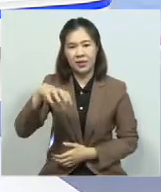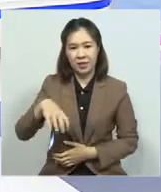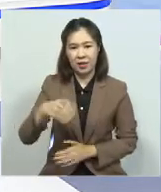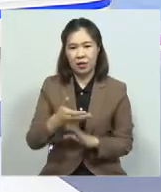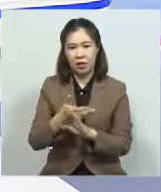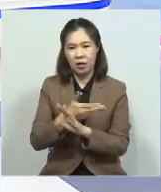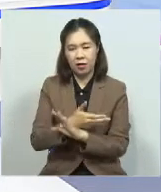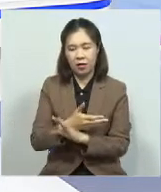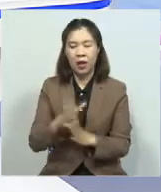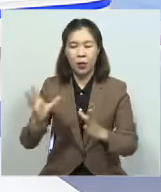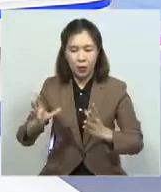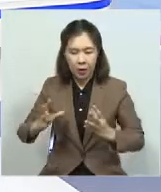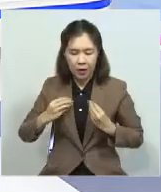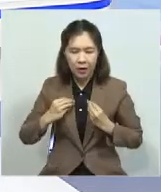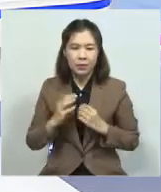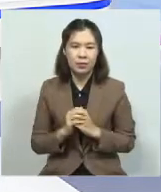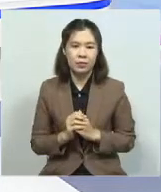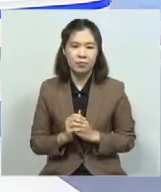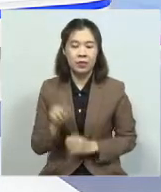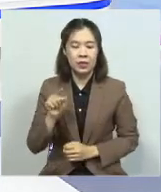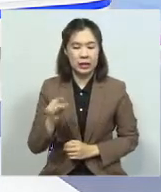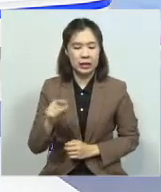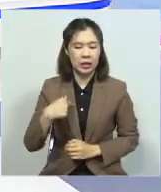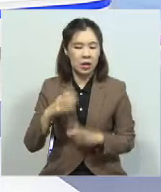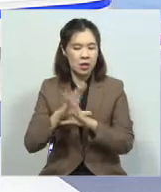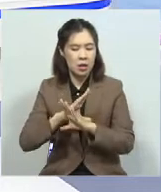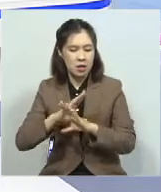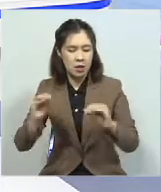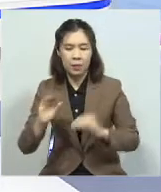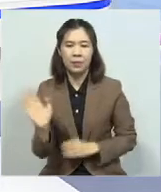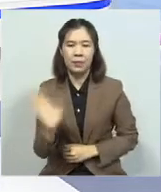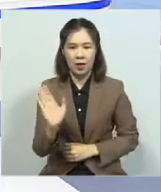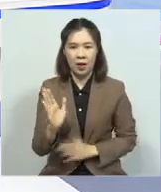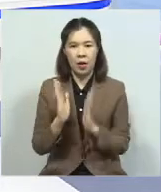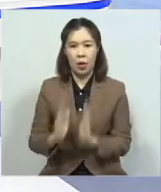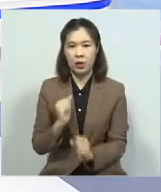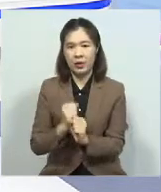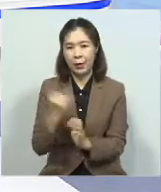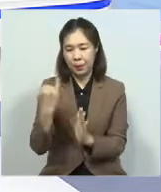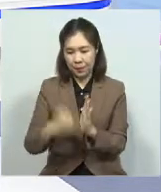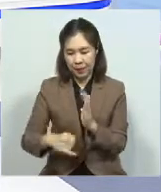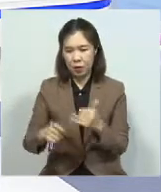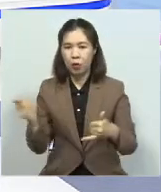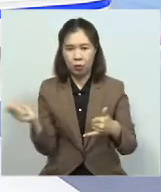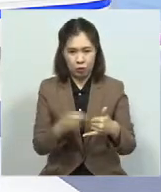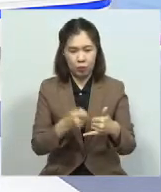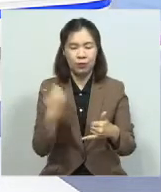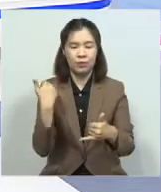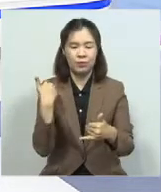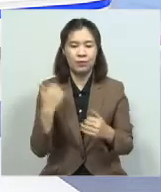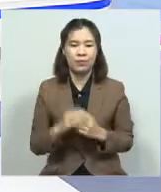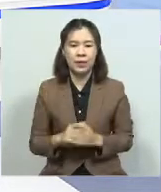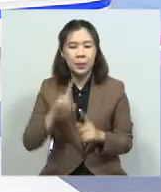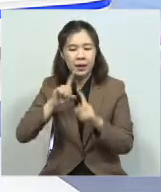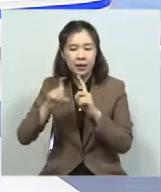ก่อนจะรับปากกับครูและนักเรียนนะครับว่าคดีนี้จะไม่เงียบหายไปและคนกระทำผิดจะต้องถูกลงโทษครับเรามาสอบถาม